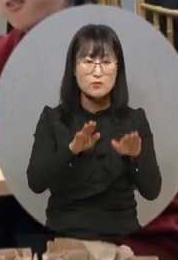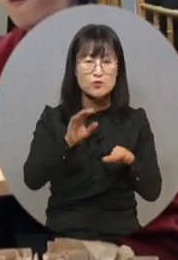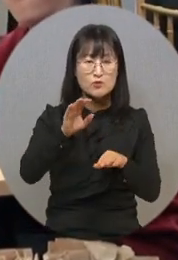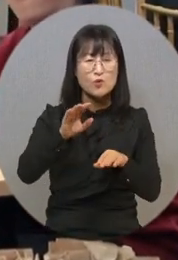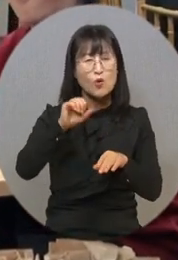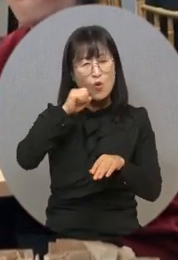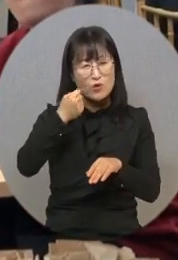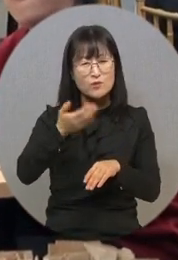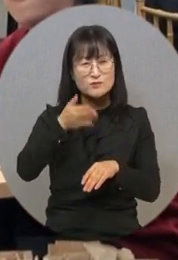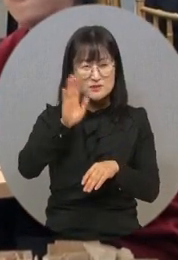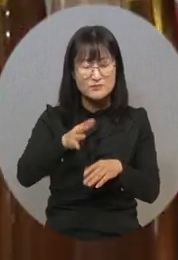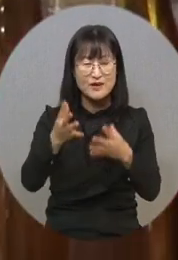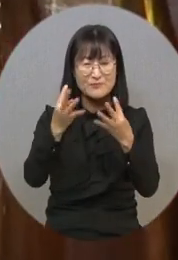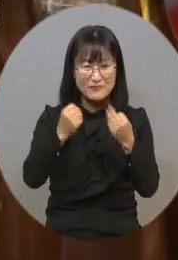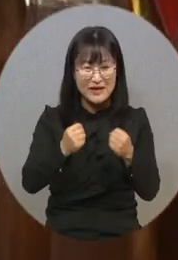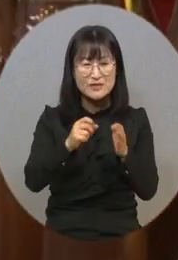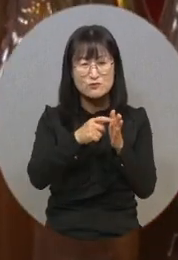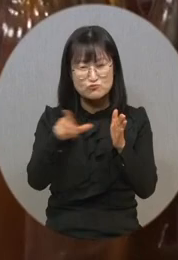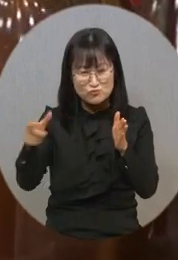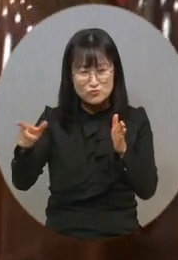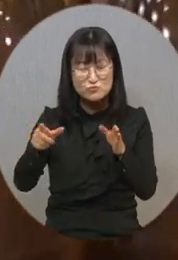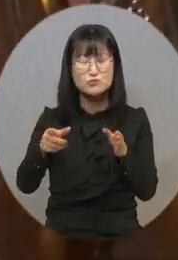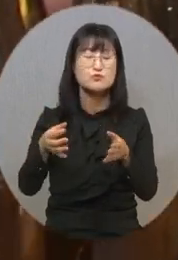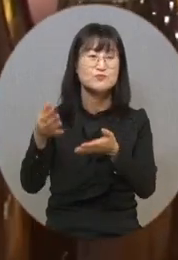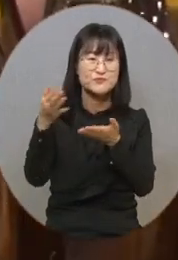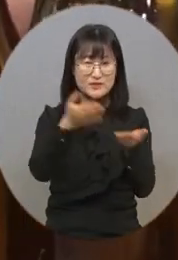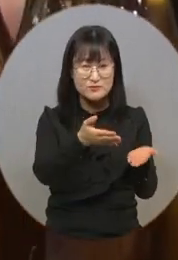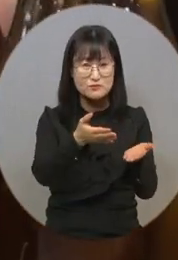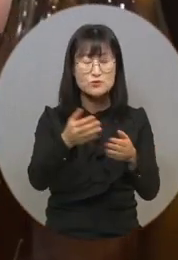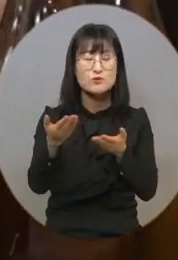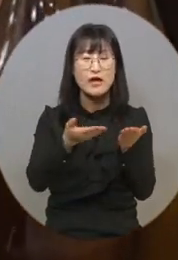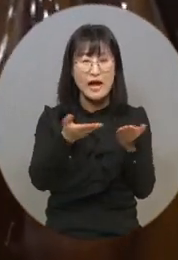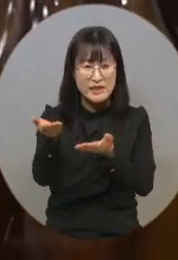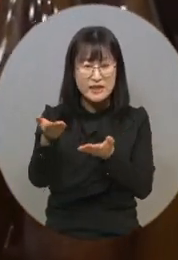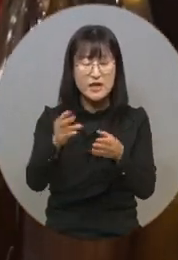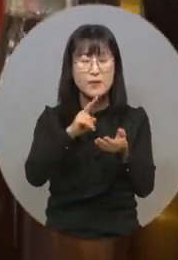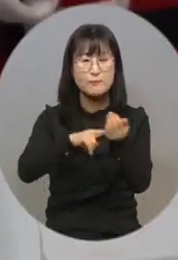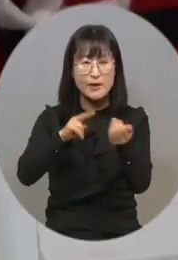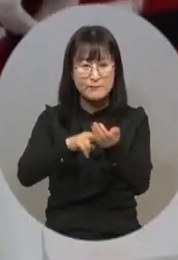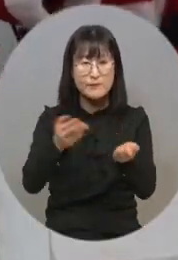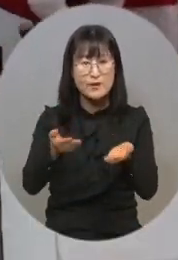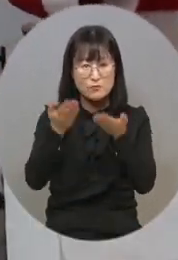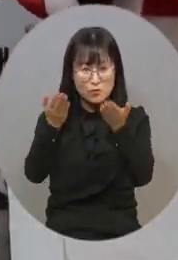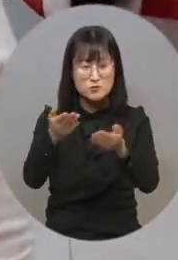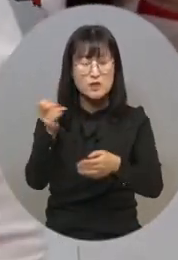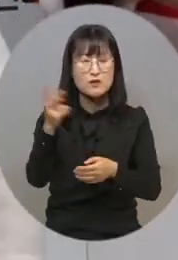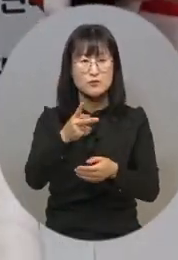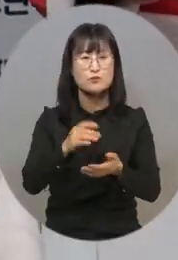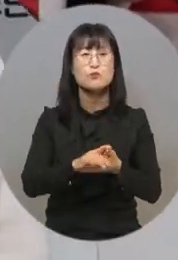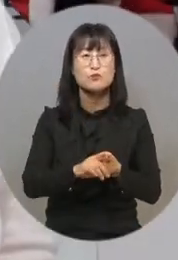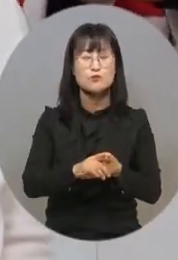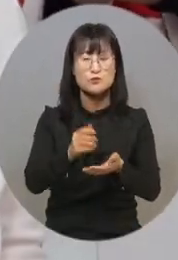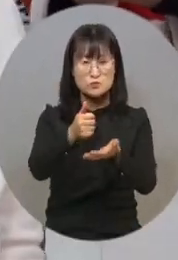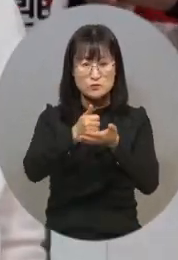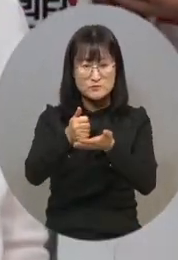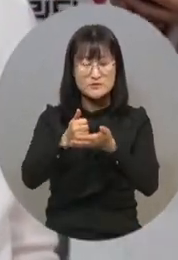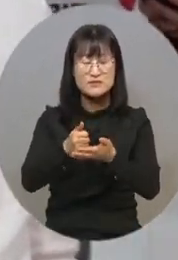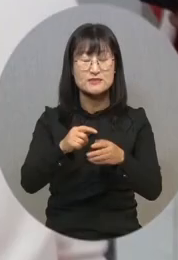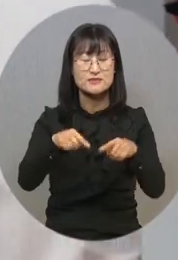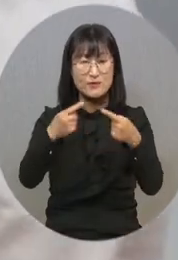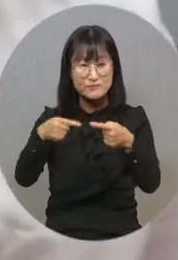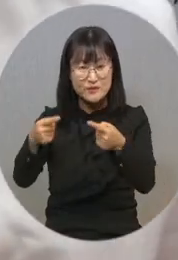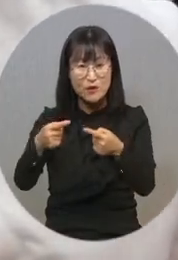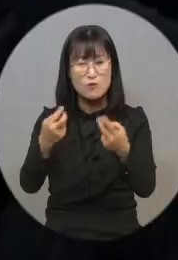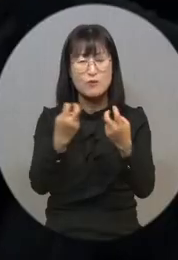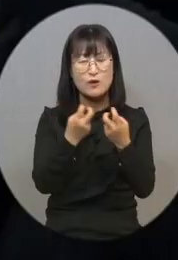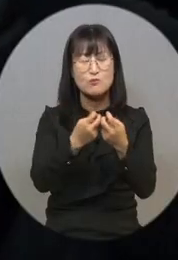하지만 많은 물품 기부, 안내, 판매 등의 봉사, 고객으로 참여하는 등 다양한